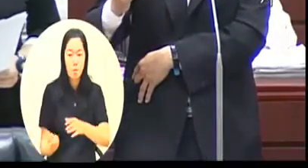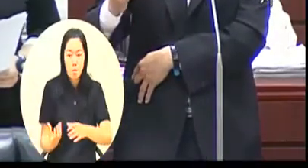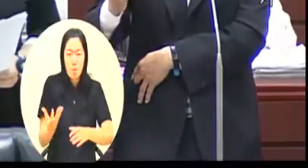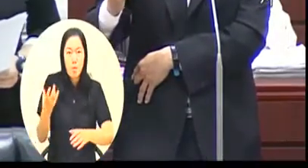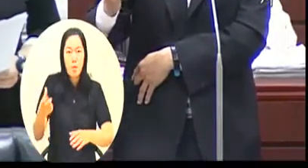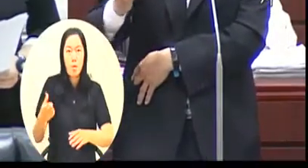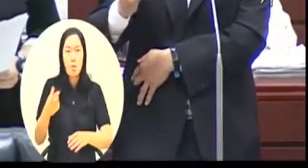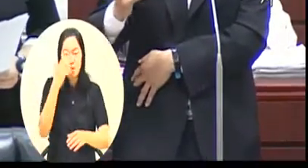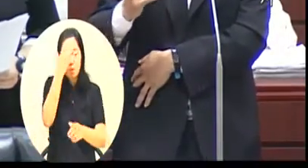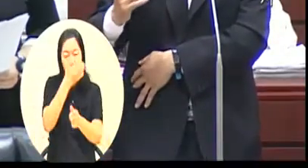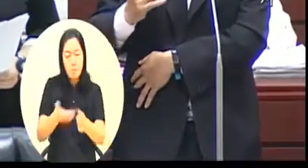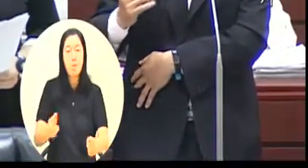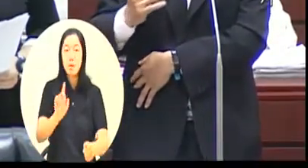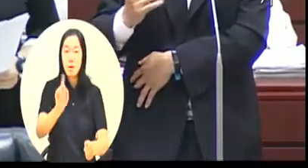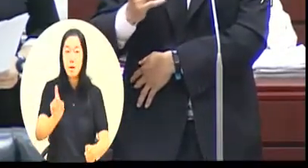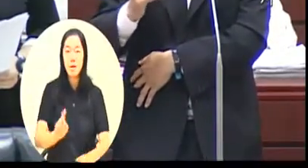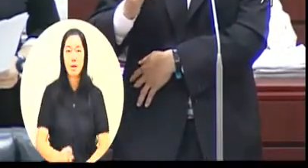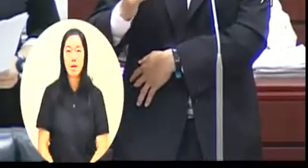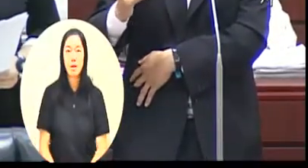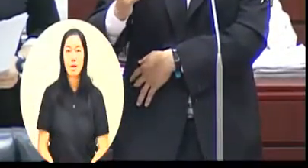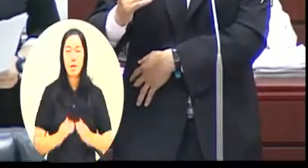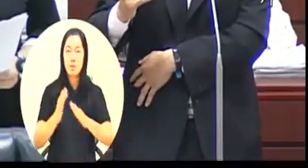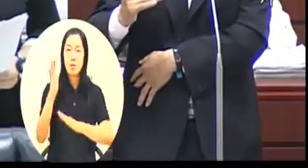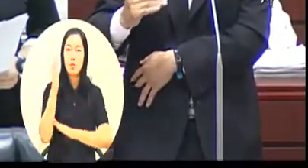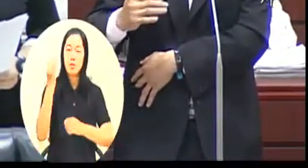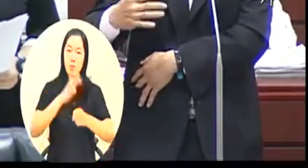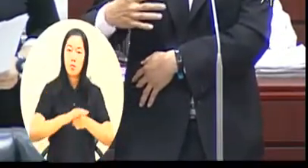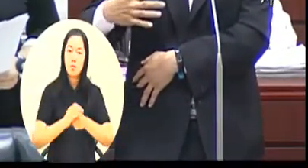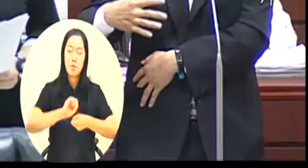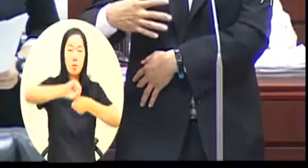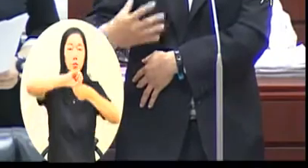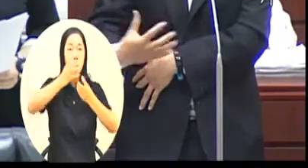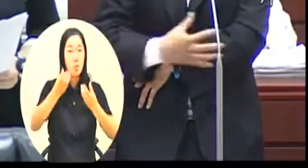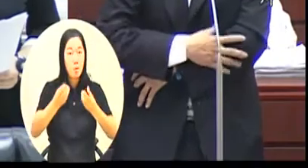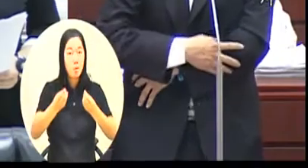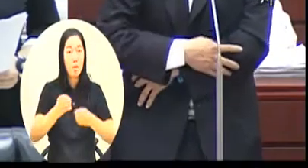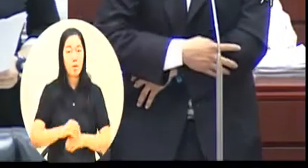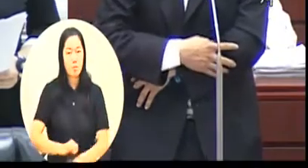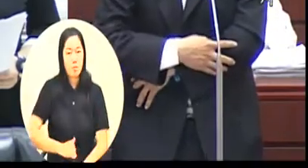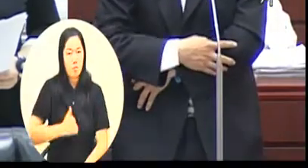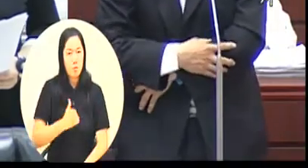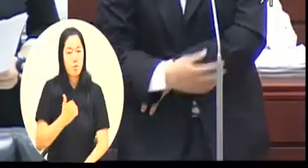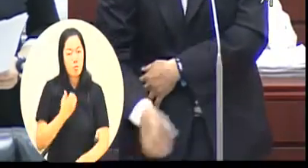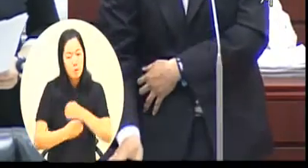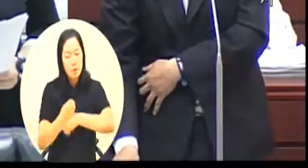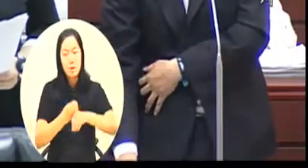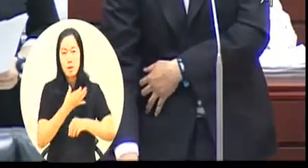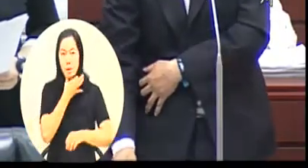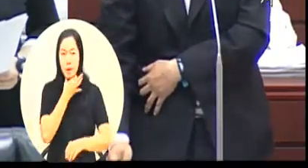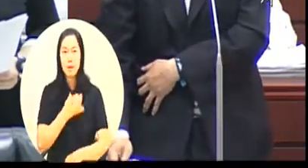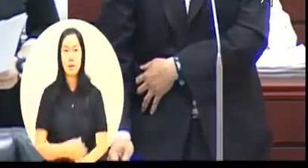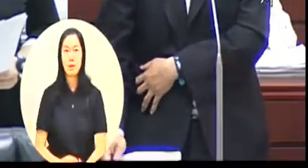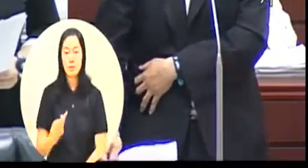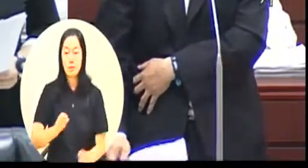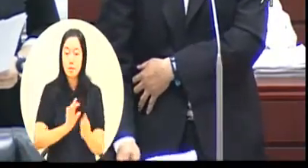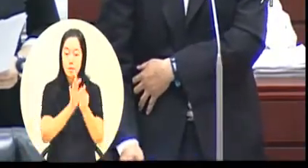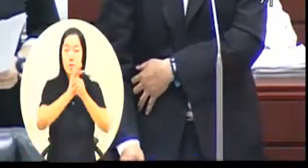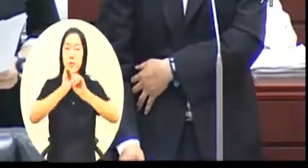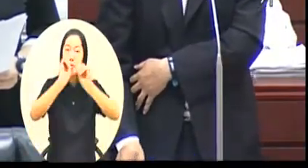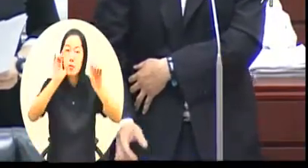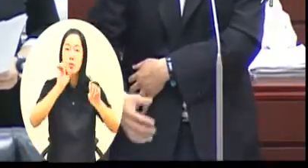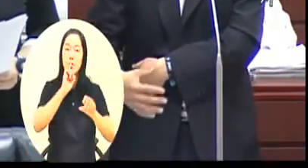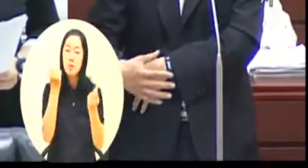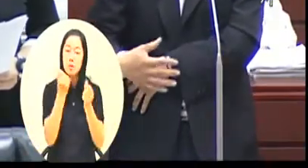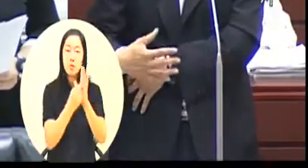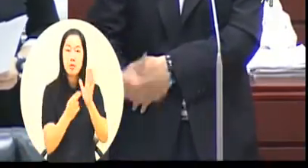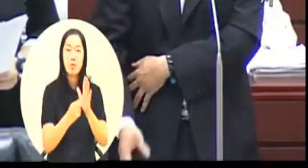费，市府给我们经费没有增加的情况下，真的是有困难。那所以我们有推动，像公厕我们就有推